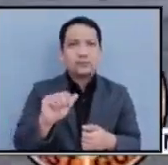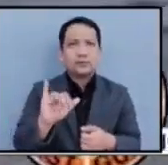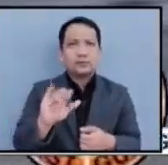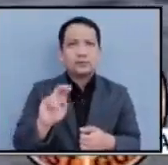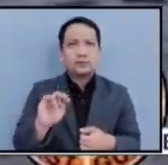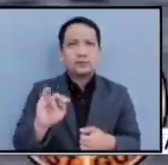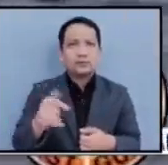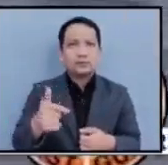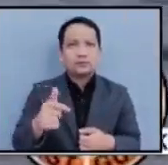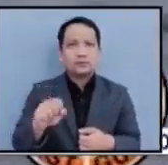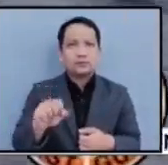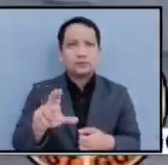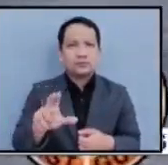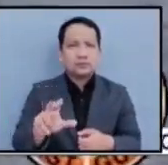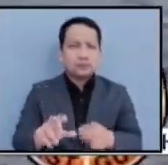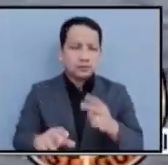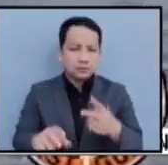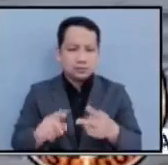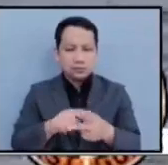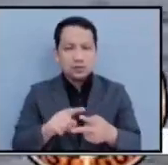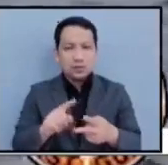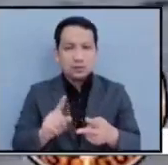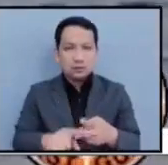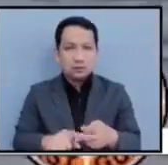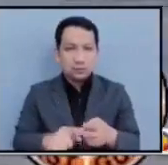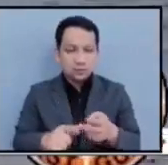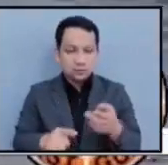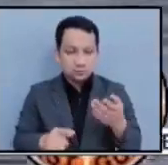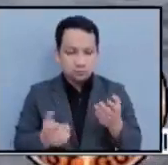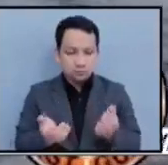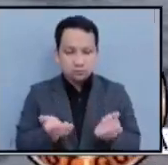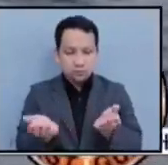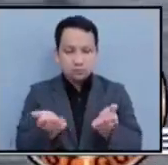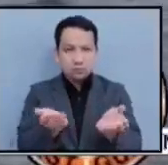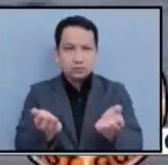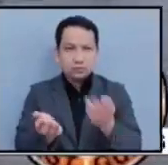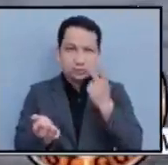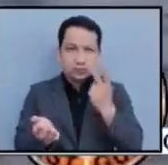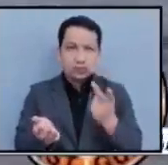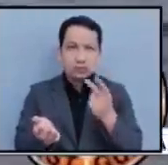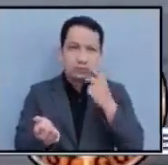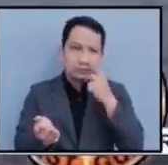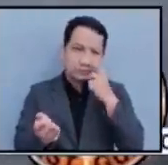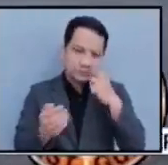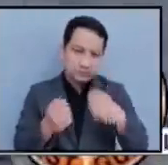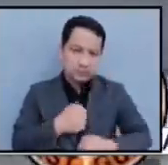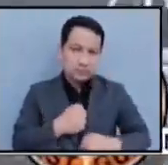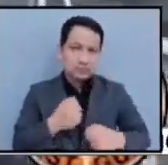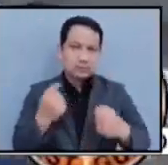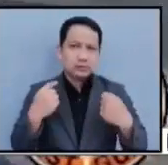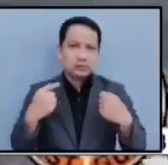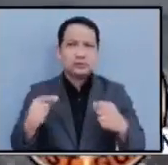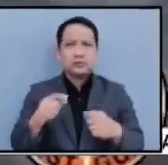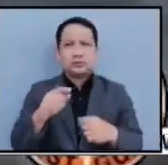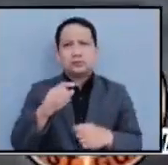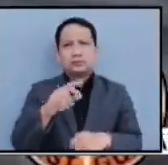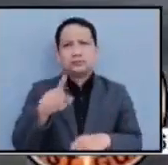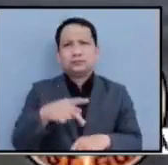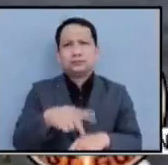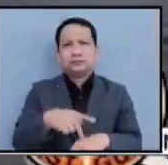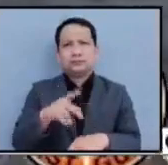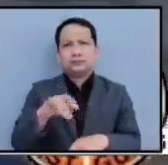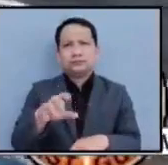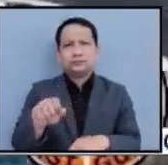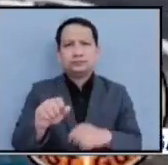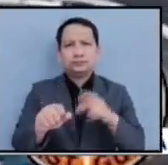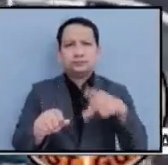People's Liberation Army Navy vessel din ang kanilang nakita. Sa kabila nito, napagtagumpayan ng Philippine Navy at Philippine Coast Guard ang